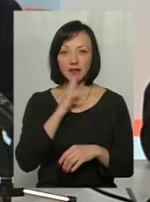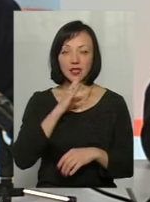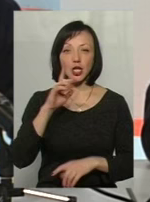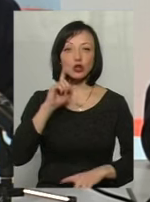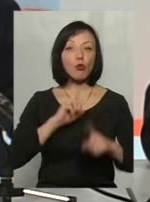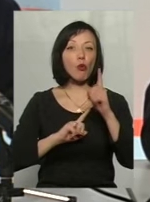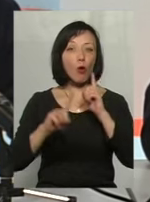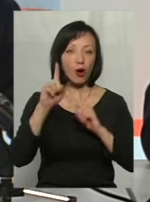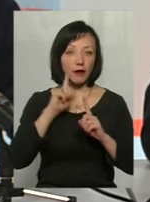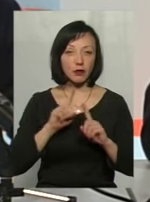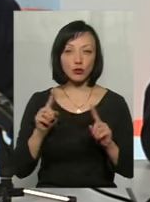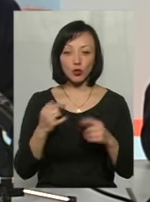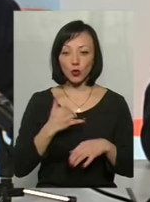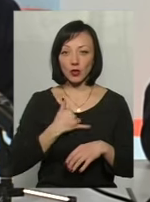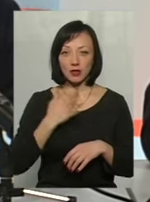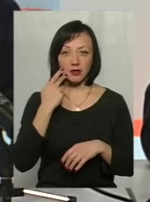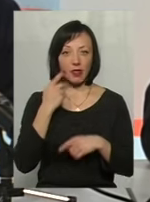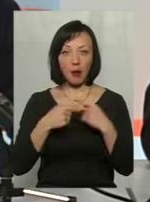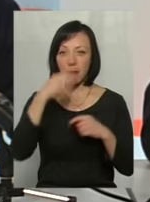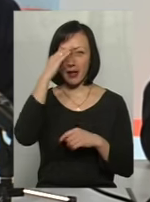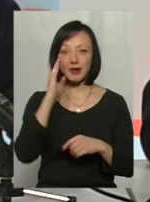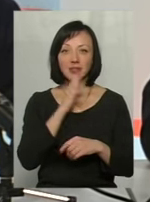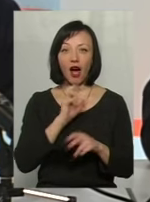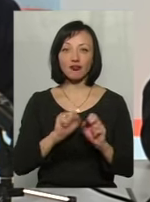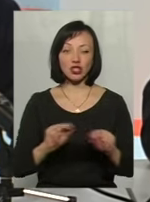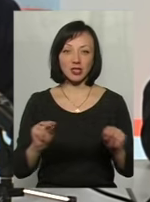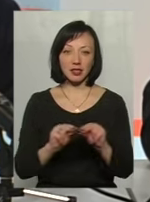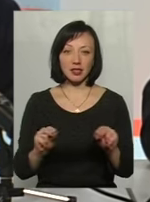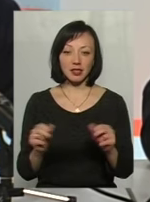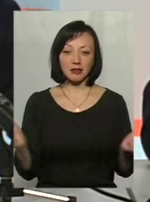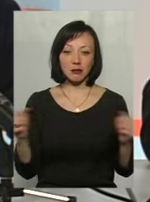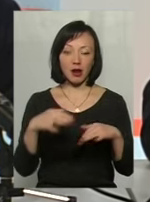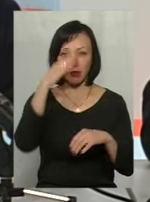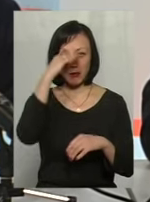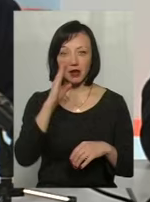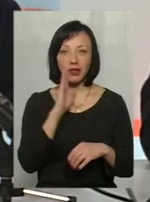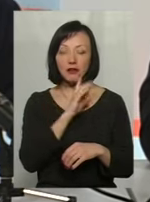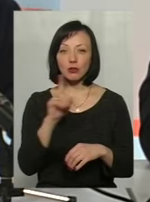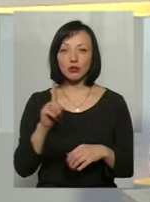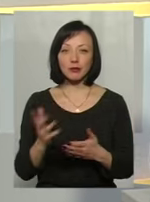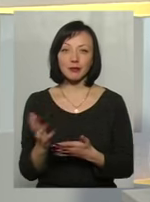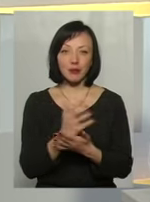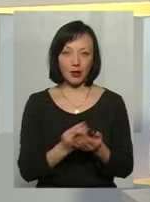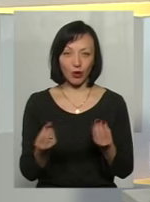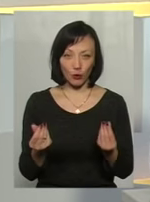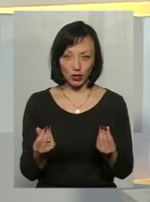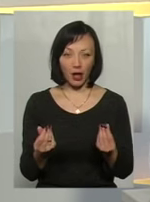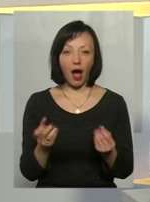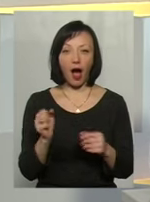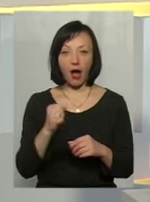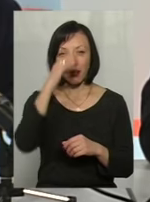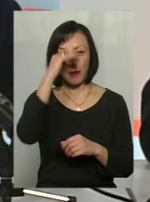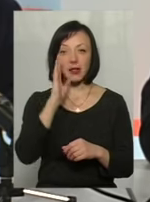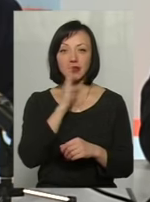зборів, тому що вони в нас, як правило, не батьківські, а вчительські, тому що вчитель збирає батьків переважно, щоб зібрати кошти. Так? От, а на